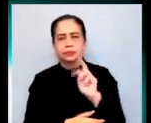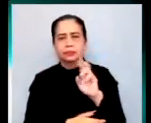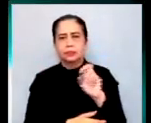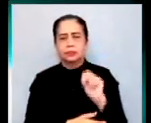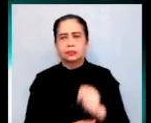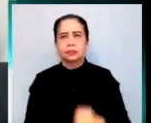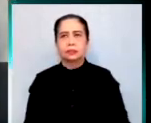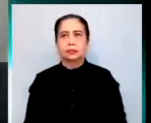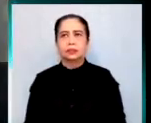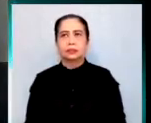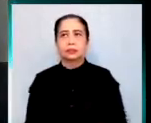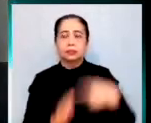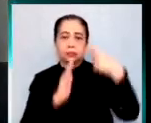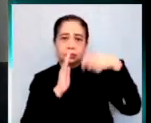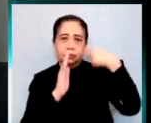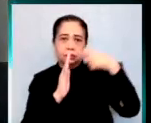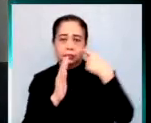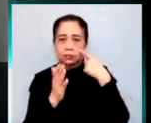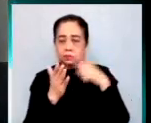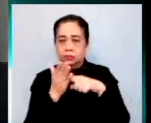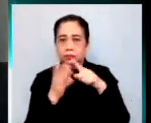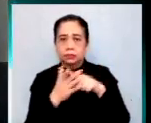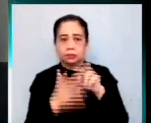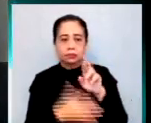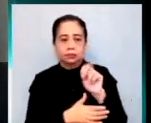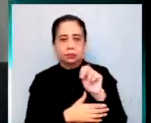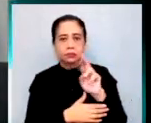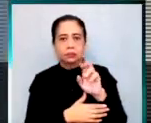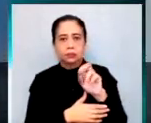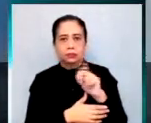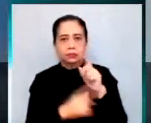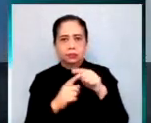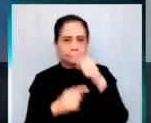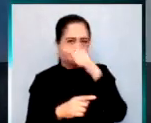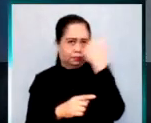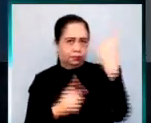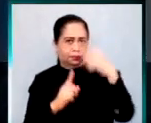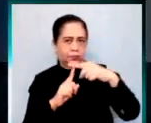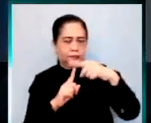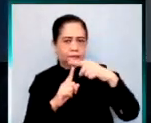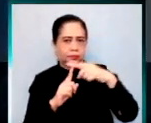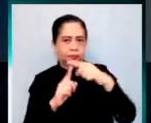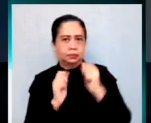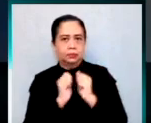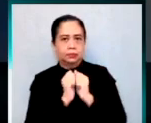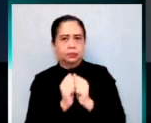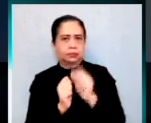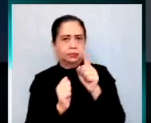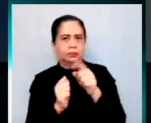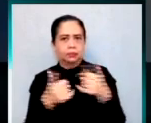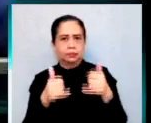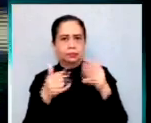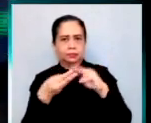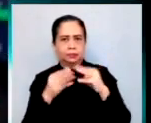Sa video, makikita si Renren na nooy nakaitim na t-shirt kasama ang isang kalaro.